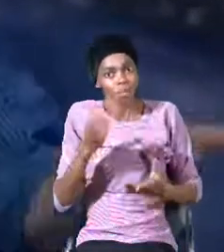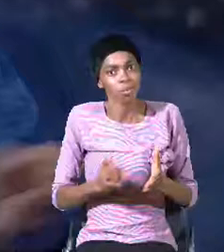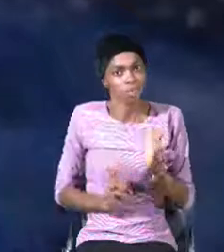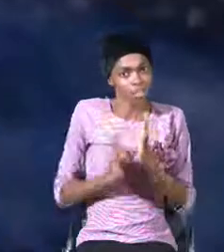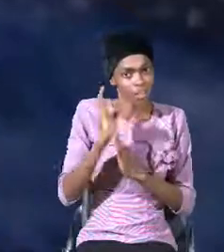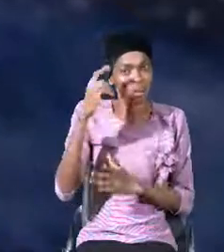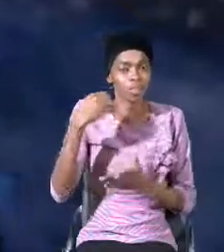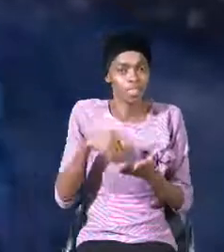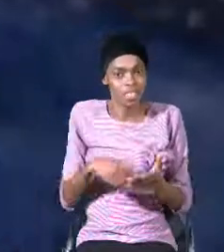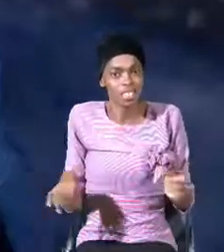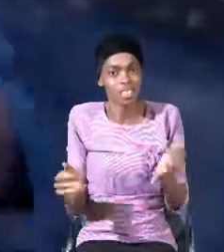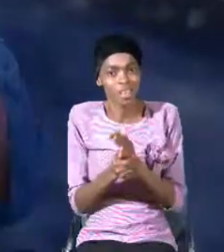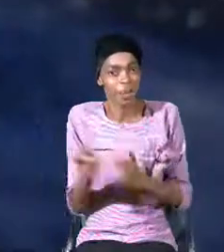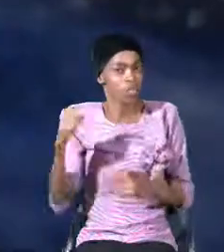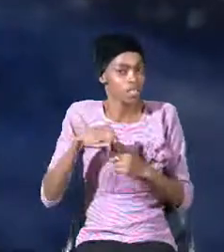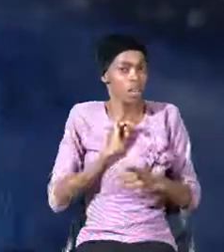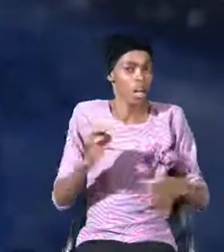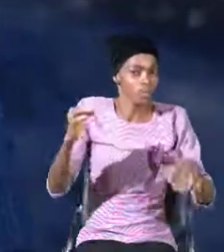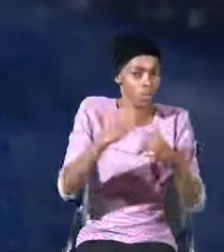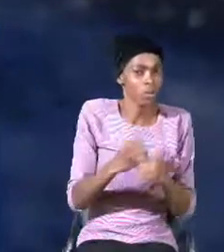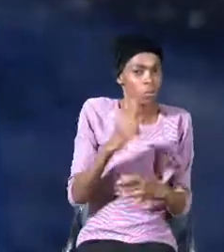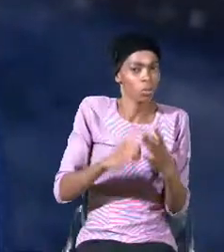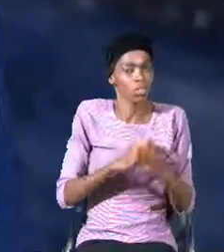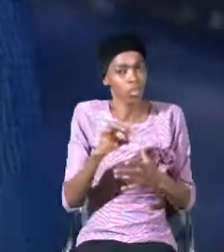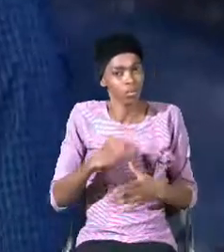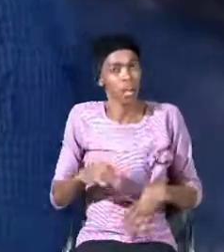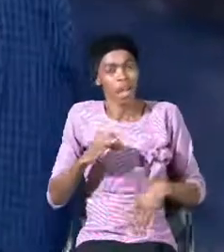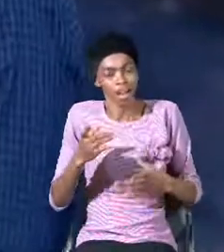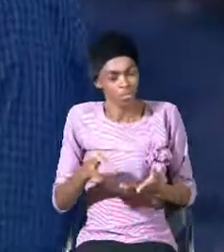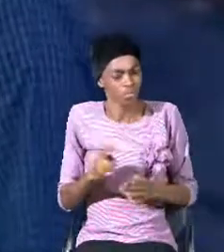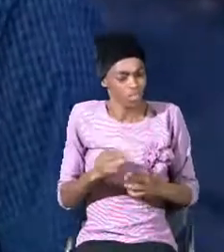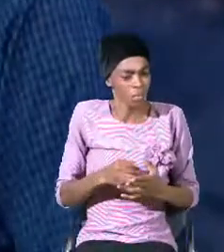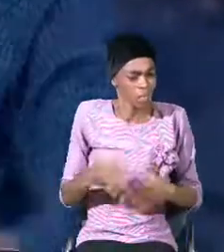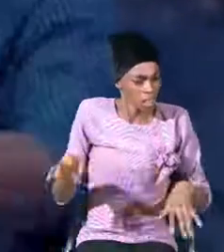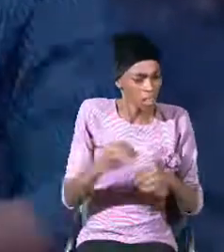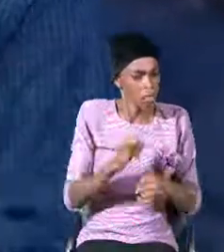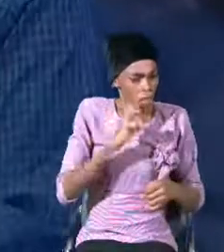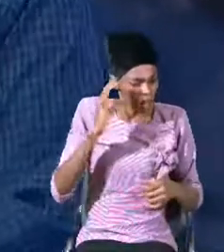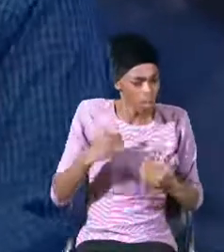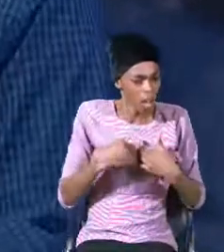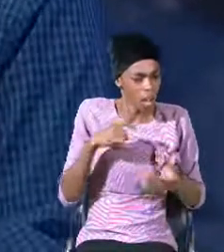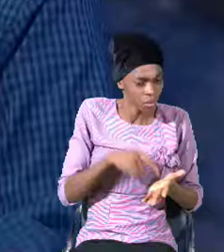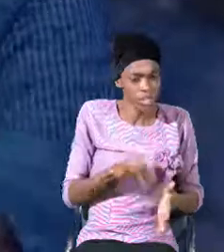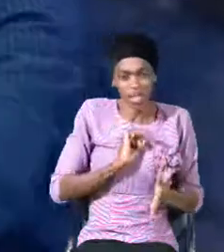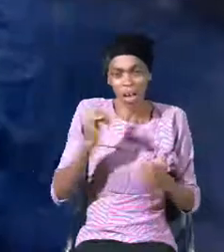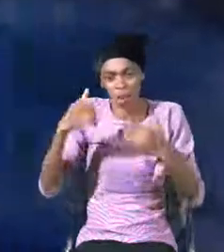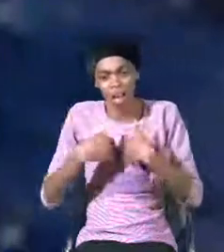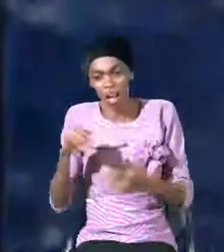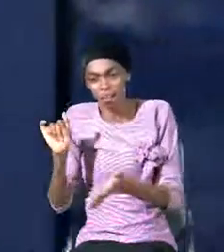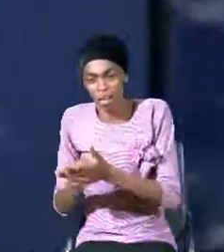compétence jusqu'à ce que je réalise. Alors, je vais l'avoir. Je vais avoir ceci, avoir cela.